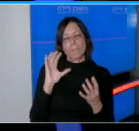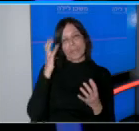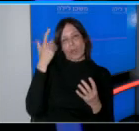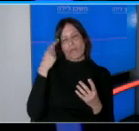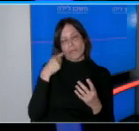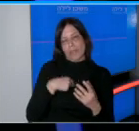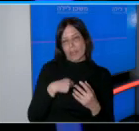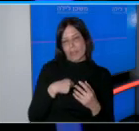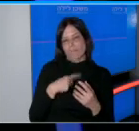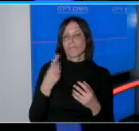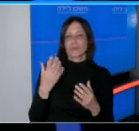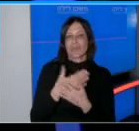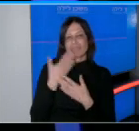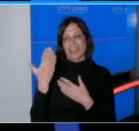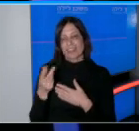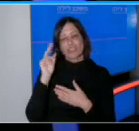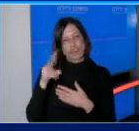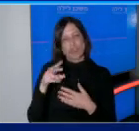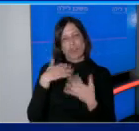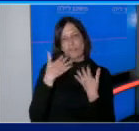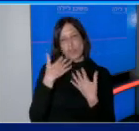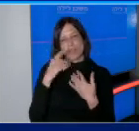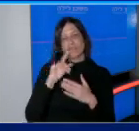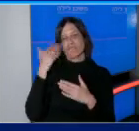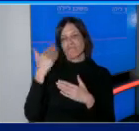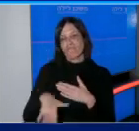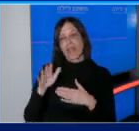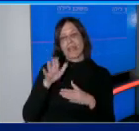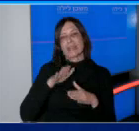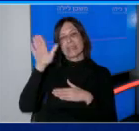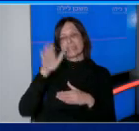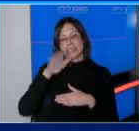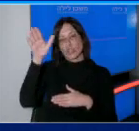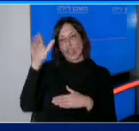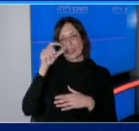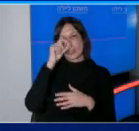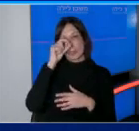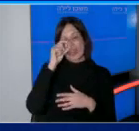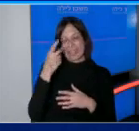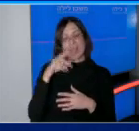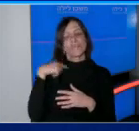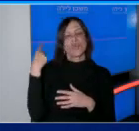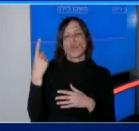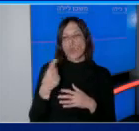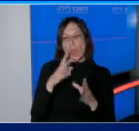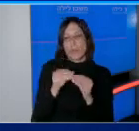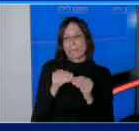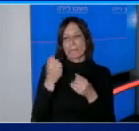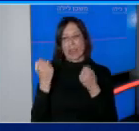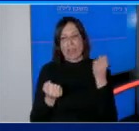בעיניי. מצד אחד יש דיווחים בלתי פוסקים על הטיסות לדובאי, כאילו, וכולם עם פרארי